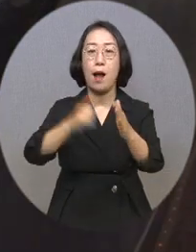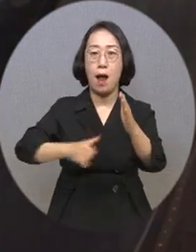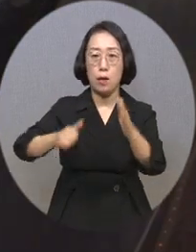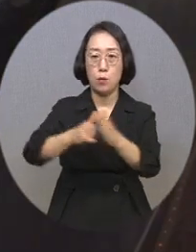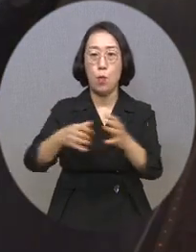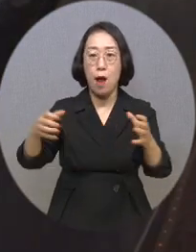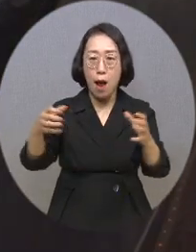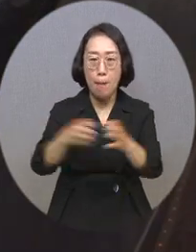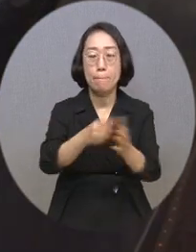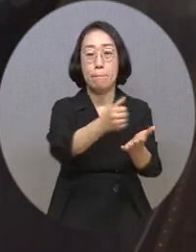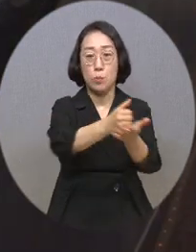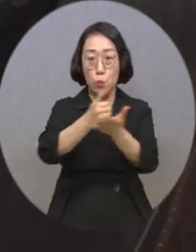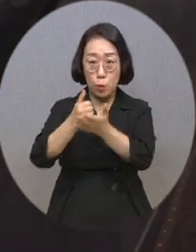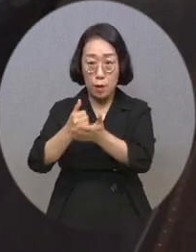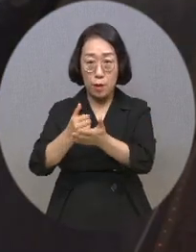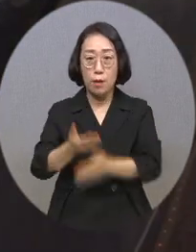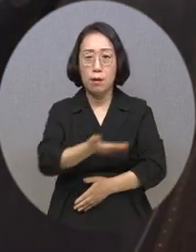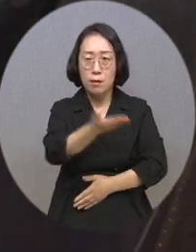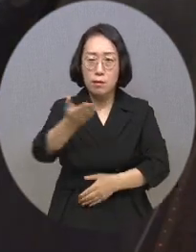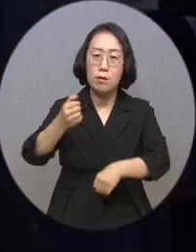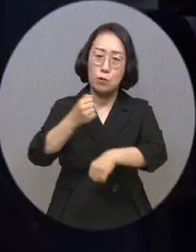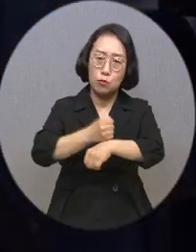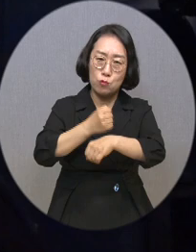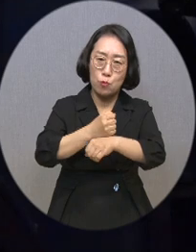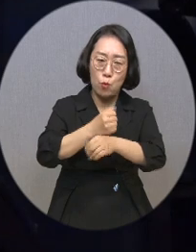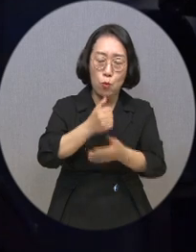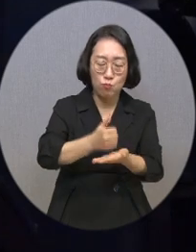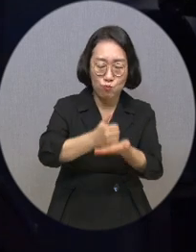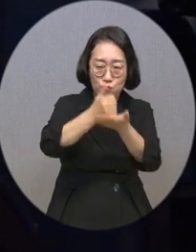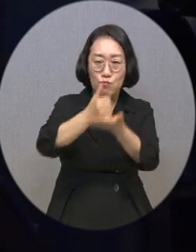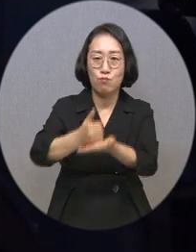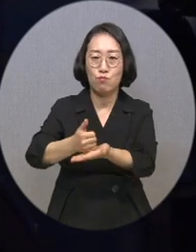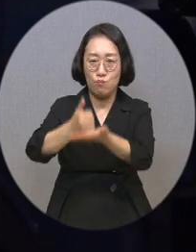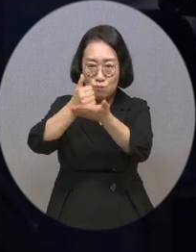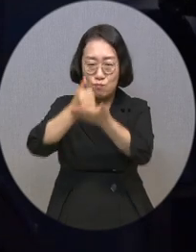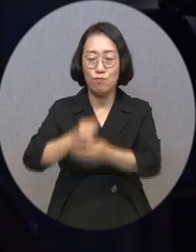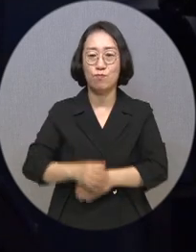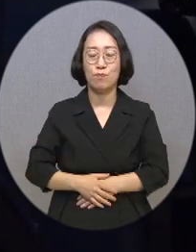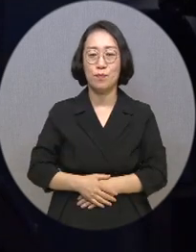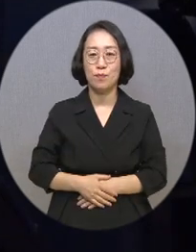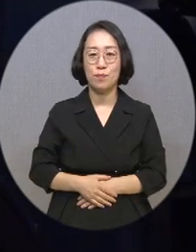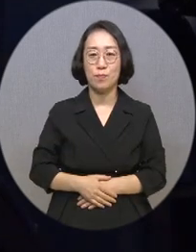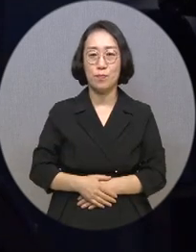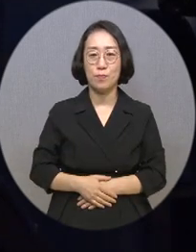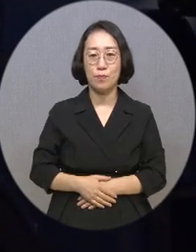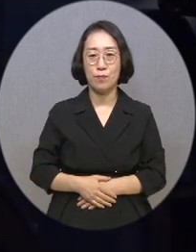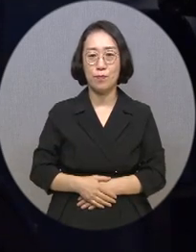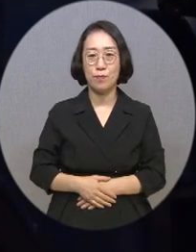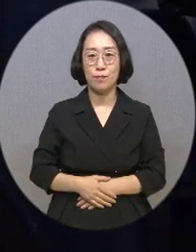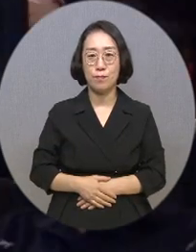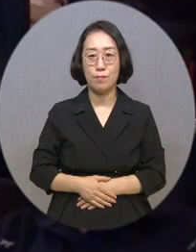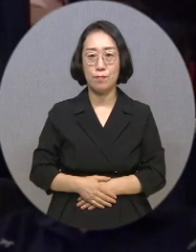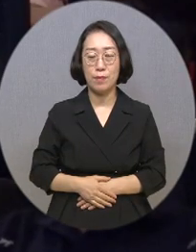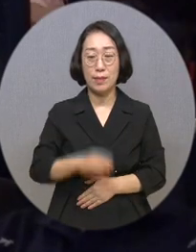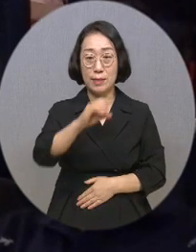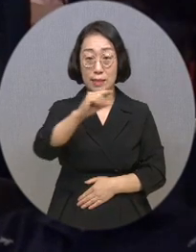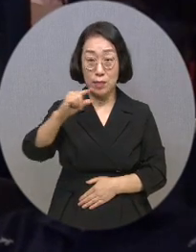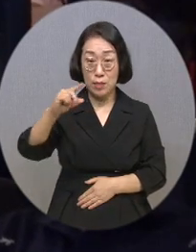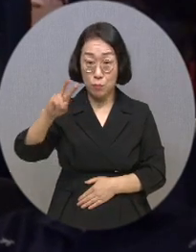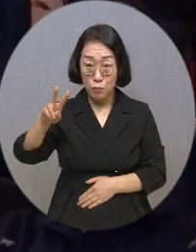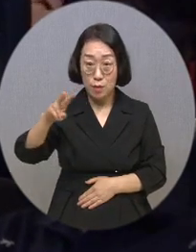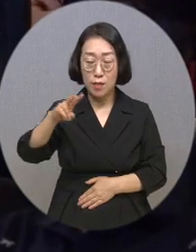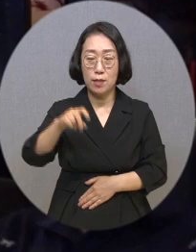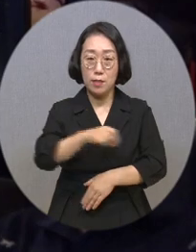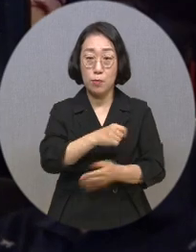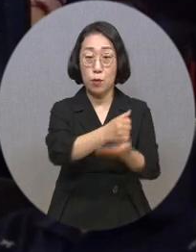함께 초대해 활동가들의 가치를 높여주는 시간으로 만들었습니다. 의정부 CGV의 특별한